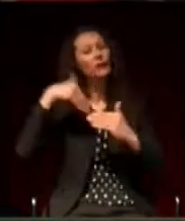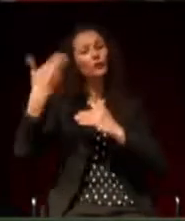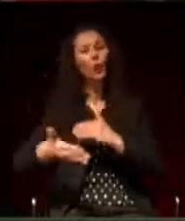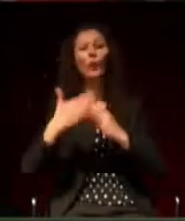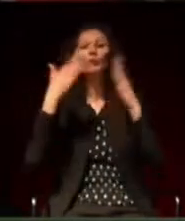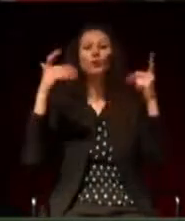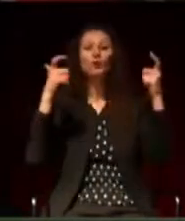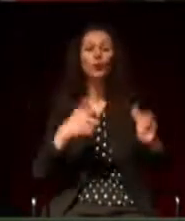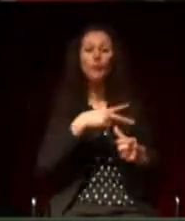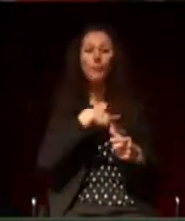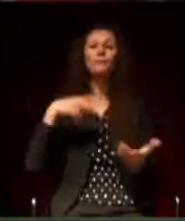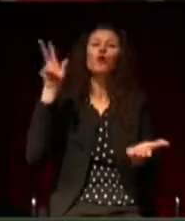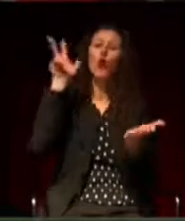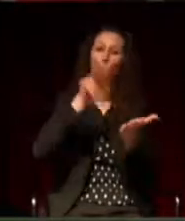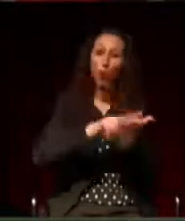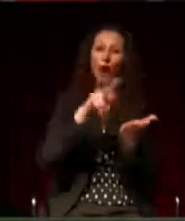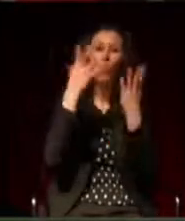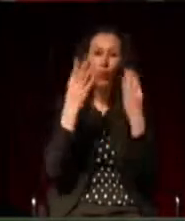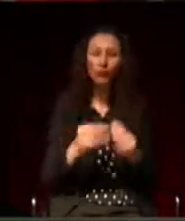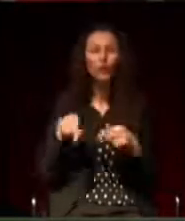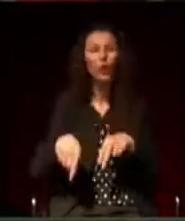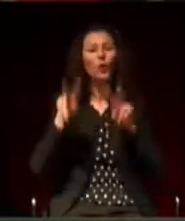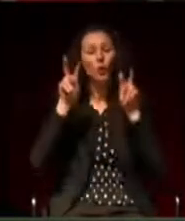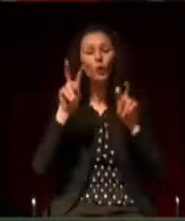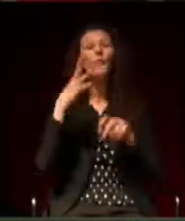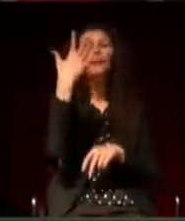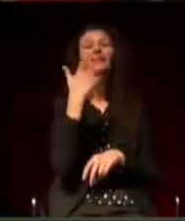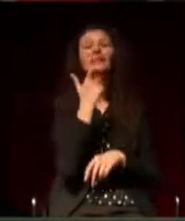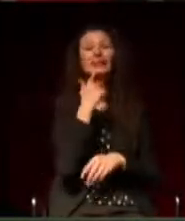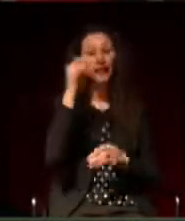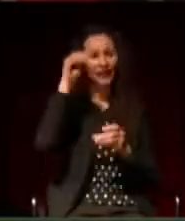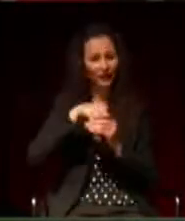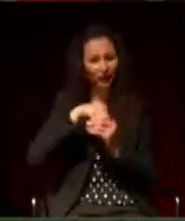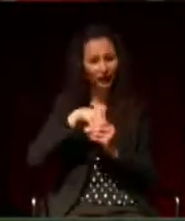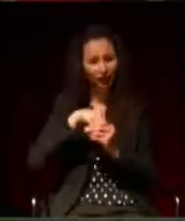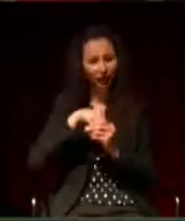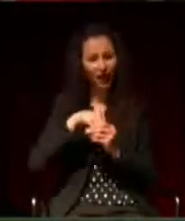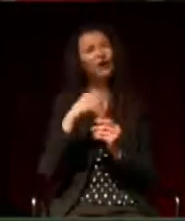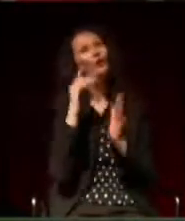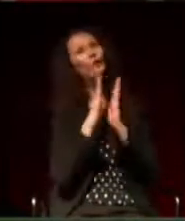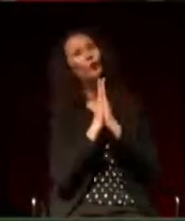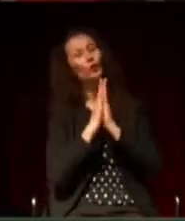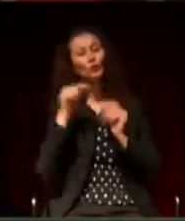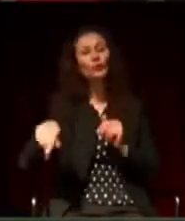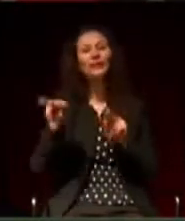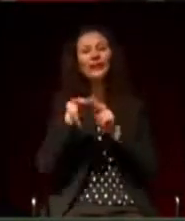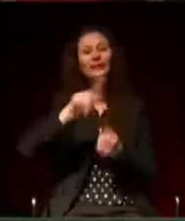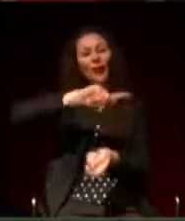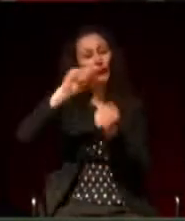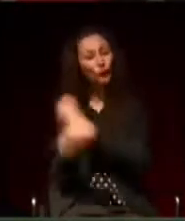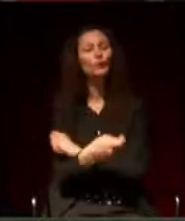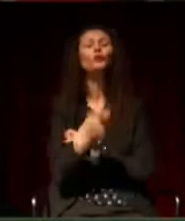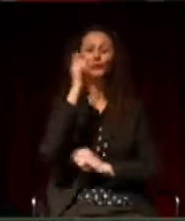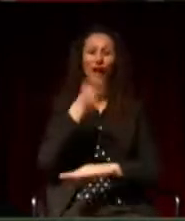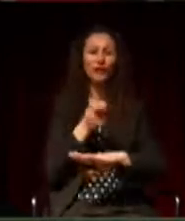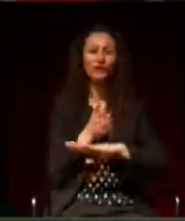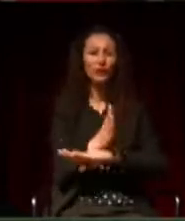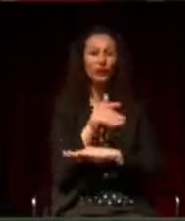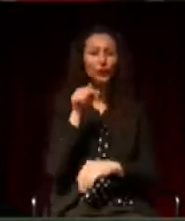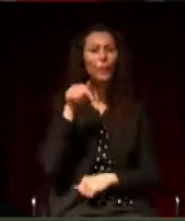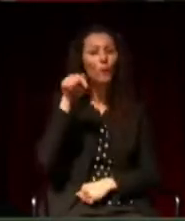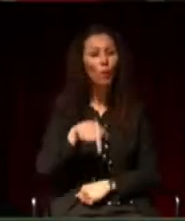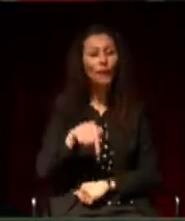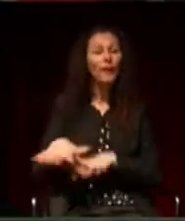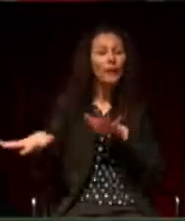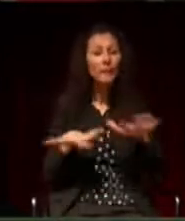da Büyükşehir Belediye'mizin onayına gelecek konu ve 5 yıl içerisinde de umuyoruz kentsel dönüşüm gerçekleşecek.